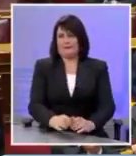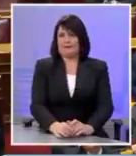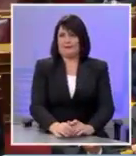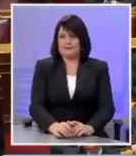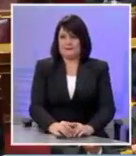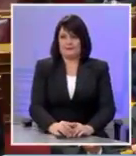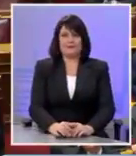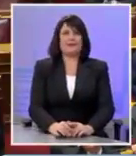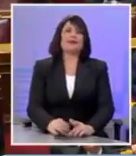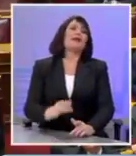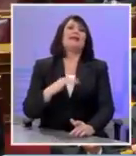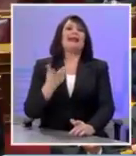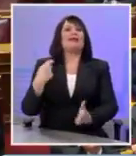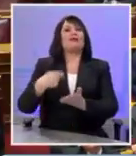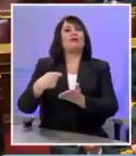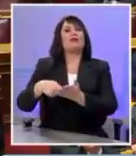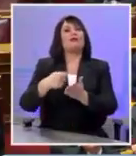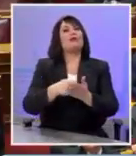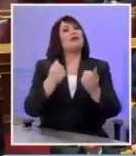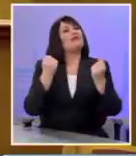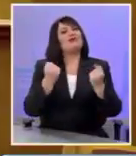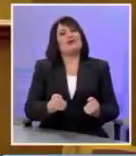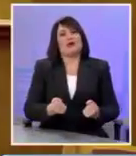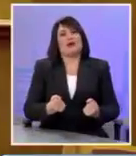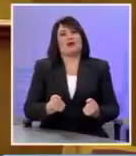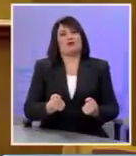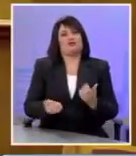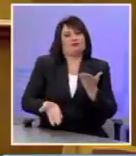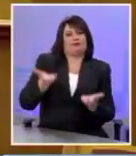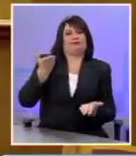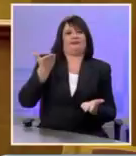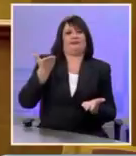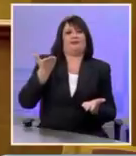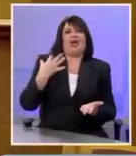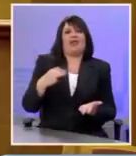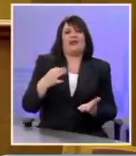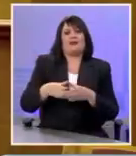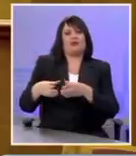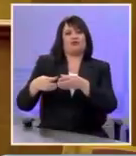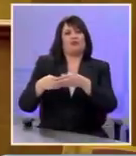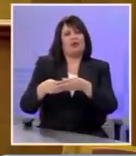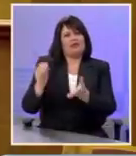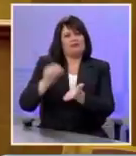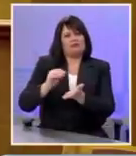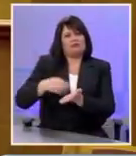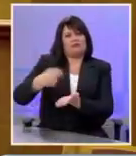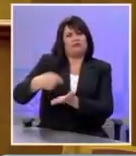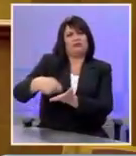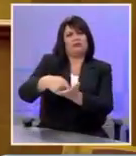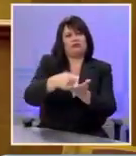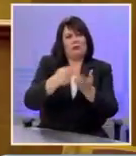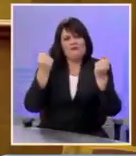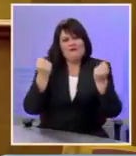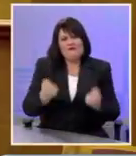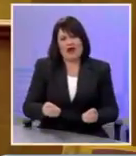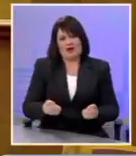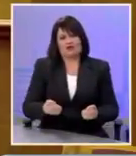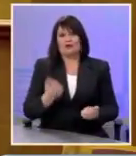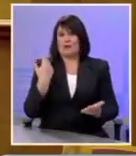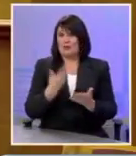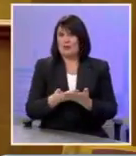Οι φόροι δηλαδή που επιβαρύνουν δυσανάλογα τα πιο αδύναμα κοινωνικά στρώματα.